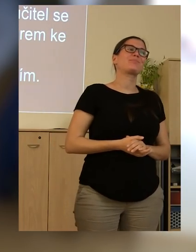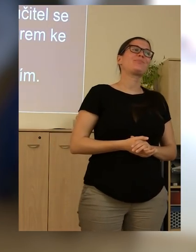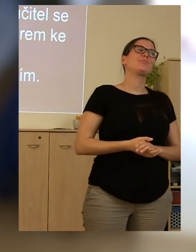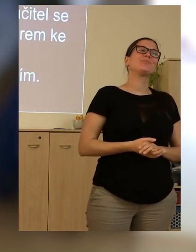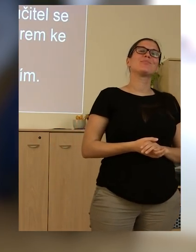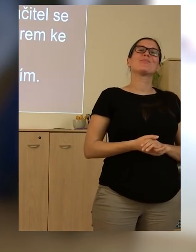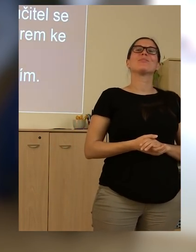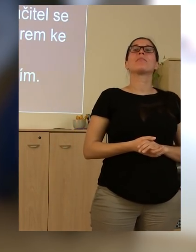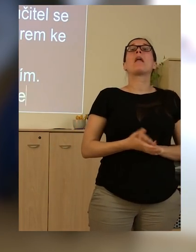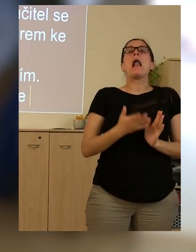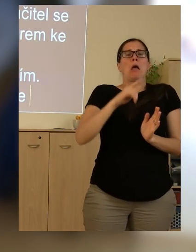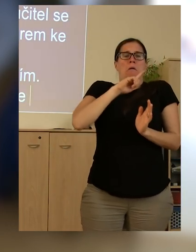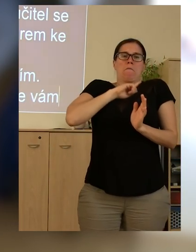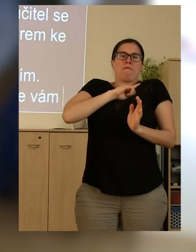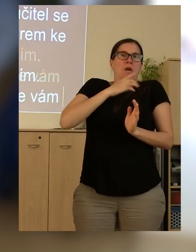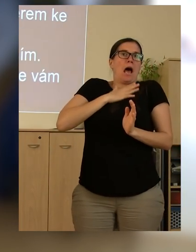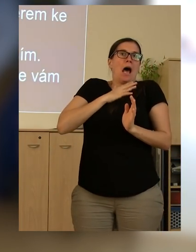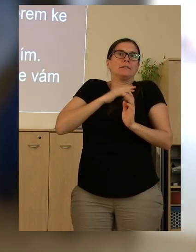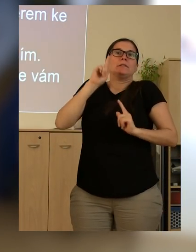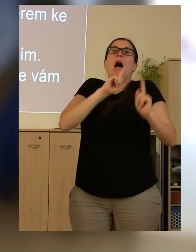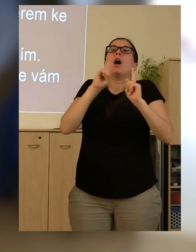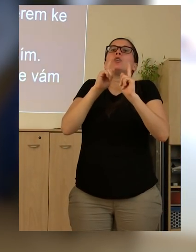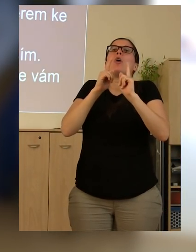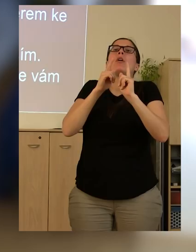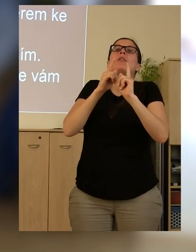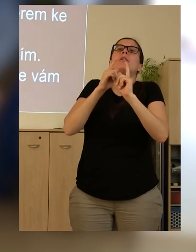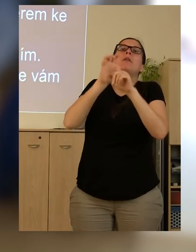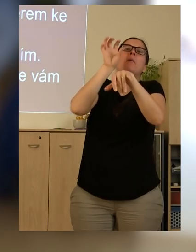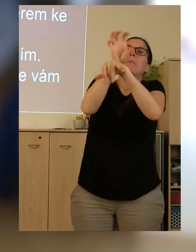Ale to je čistě osobní. Vůbec tomu nevěnujte pozornost.